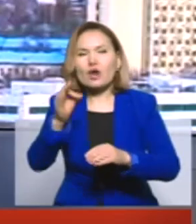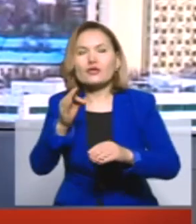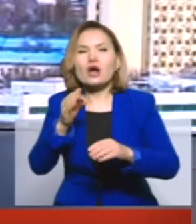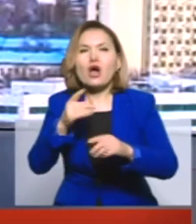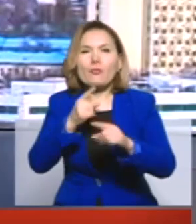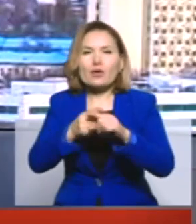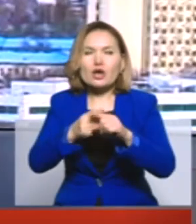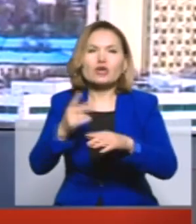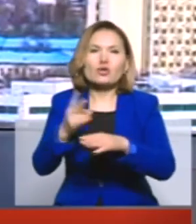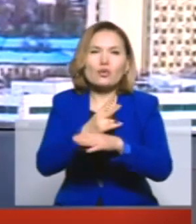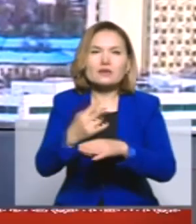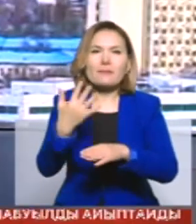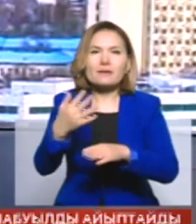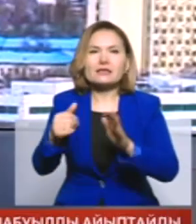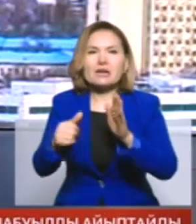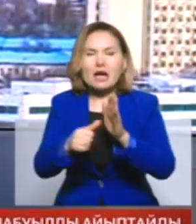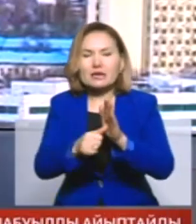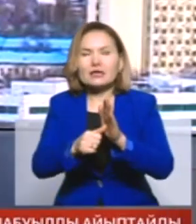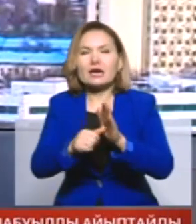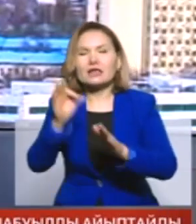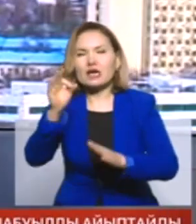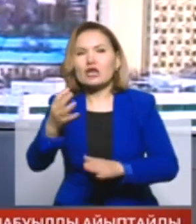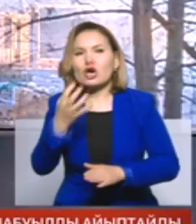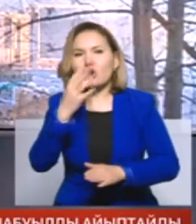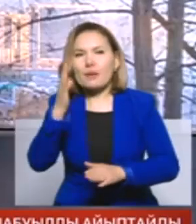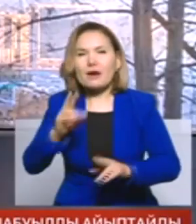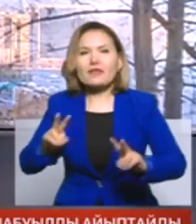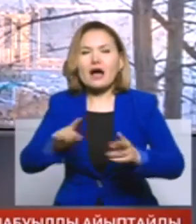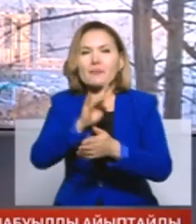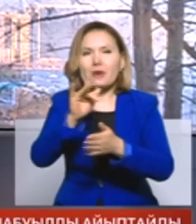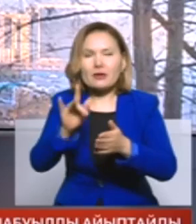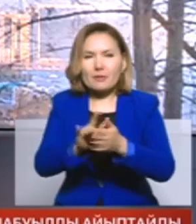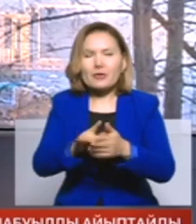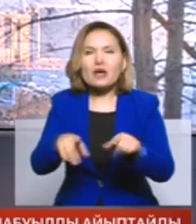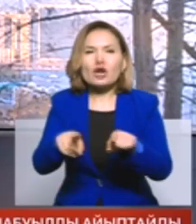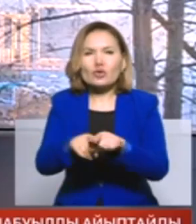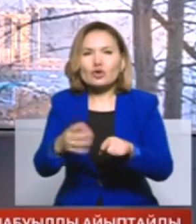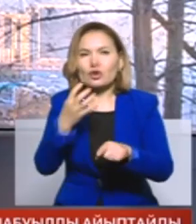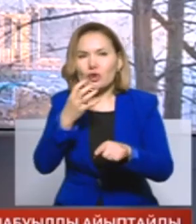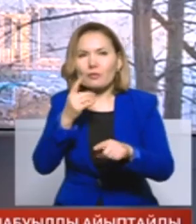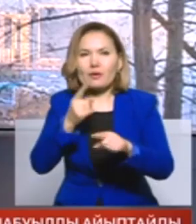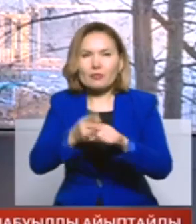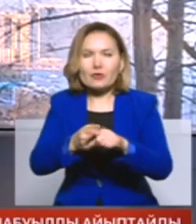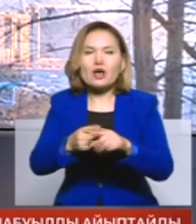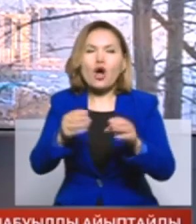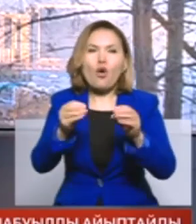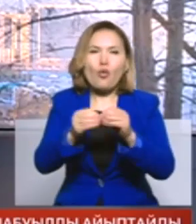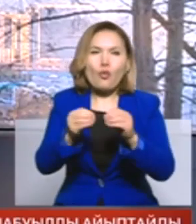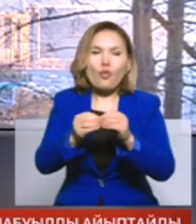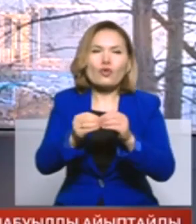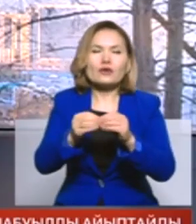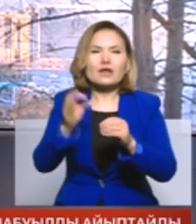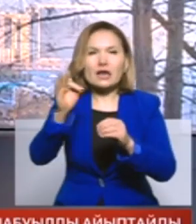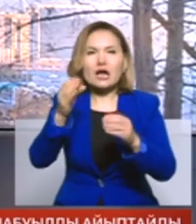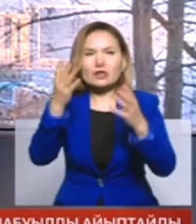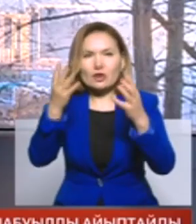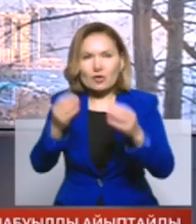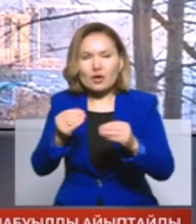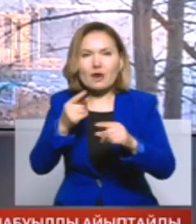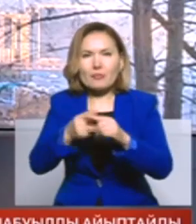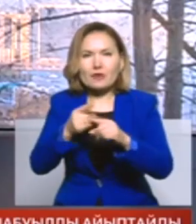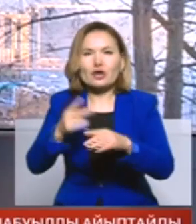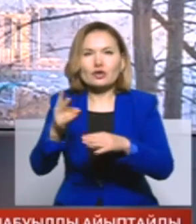түнде 5-6 градус жылыны көрсетеді. Елордамызда көшпелі бұлт шығады, күндіз 10 градус жылы, түнде